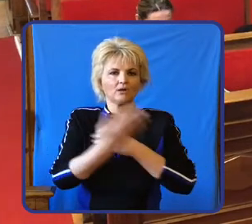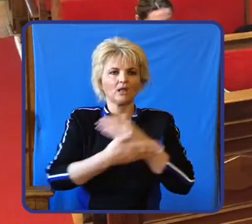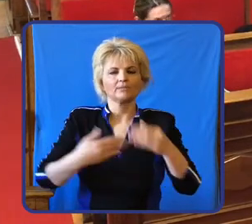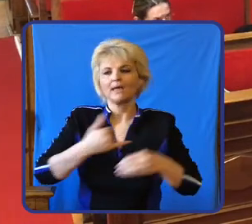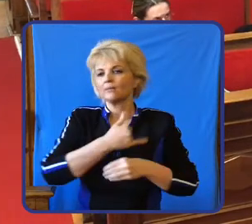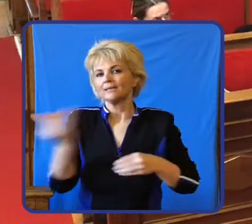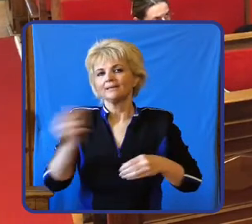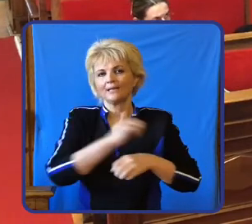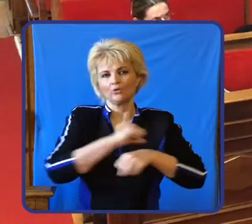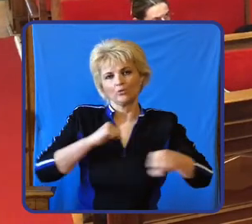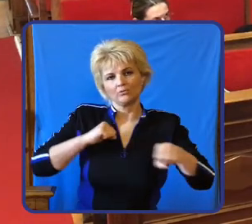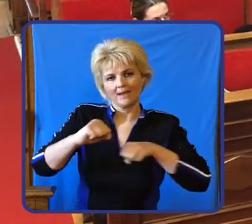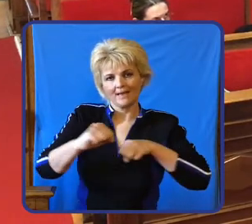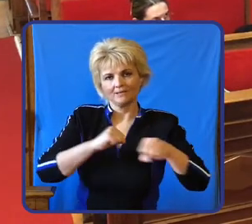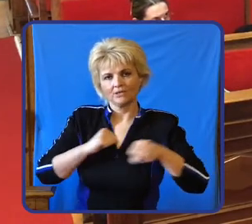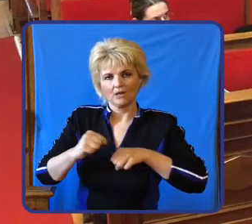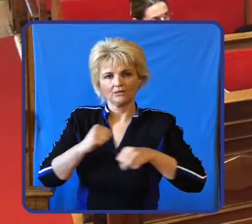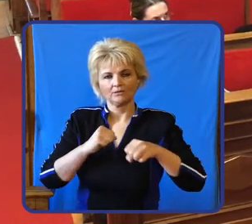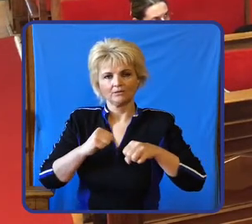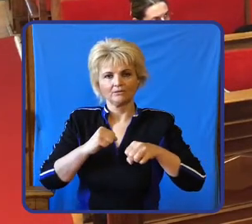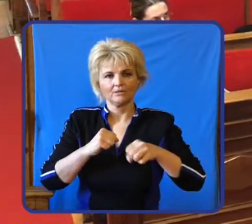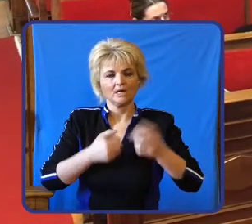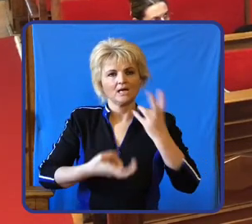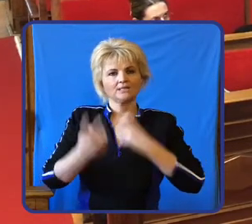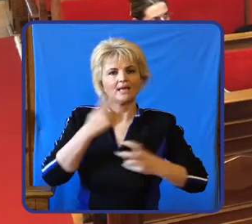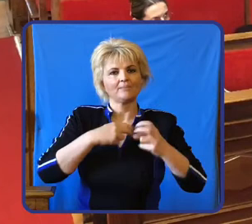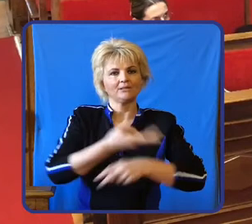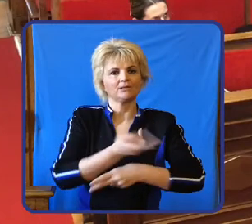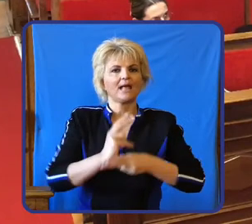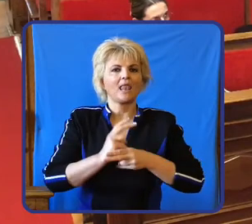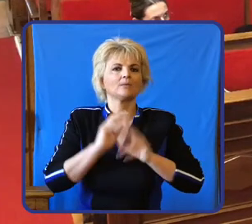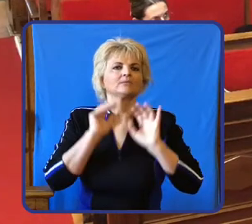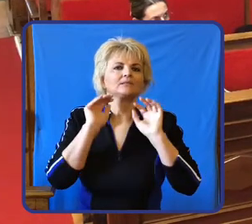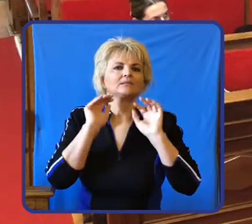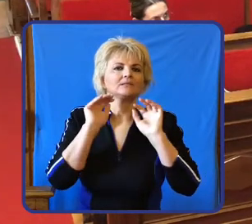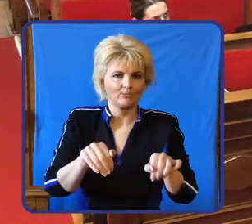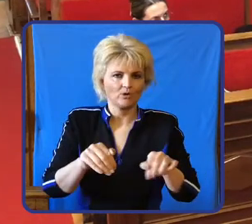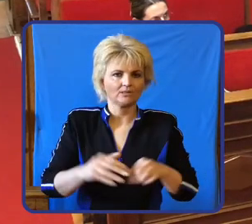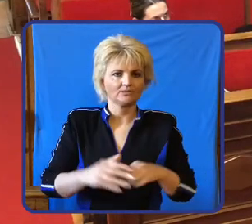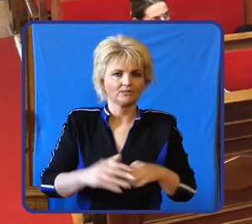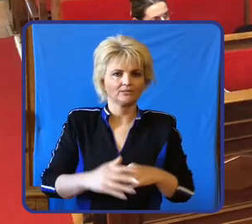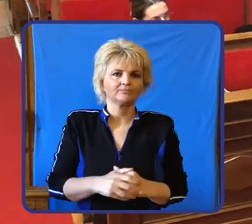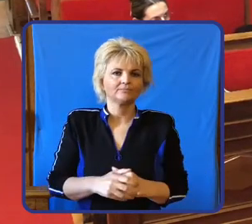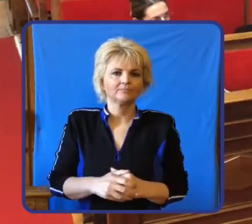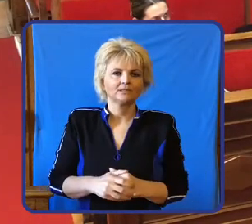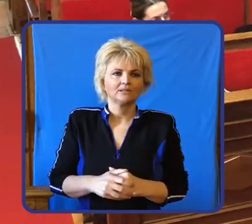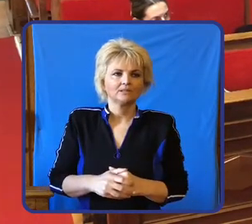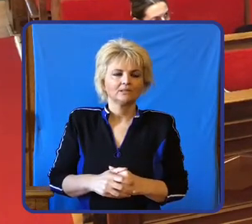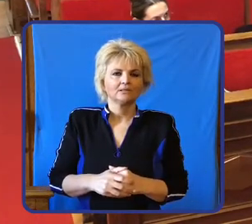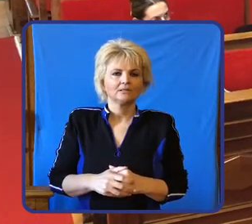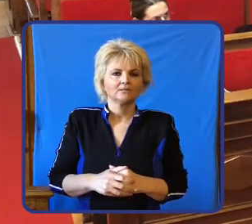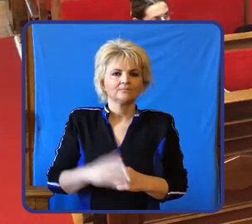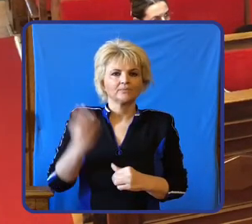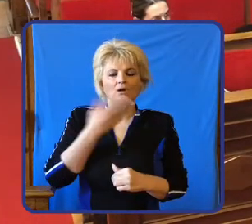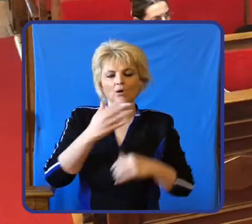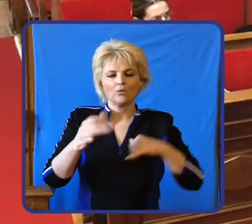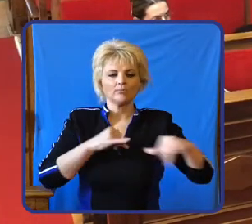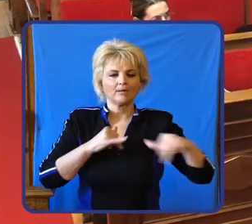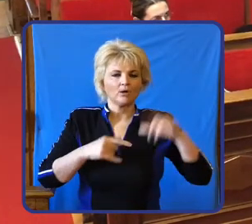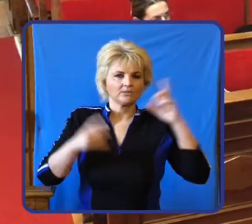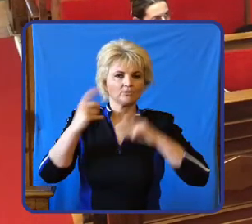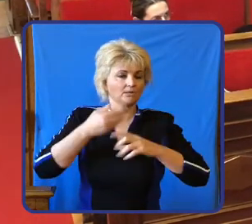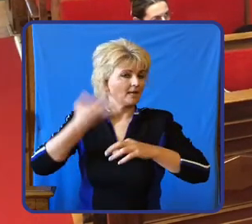minden önkormányzat számít az állam támogatására. Tehát ha itt Hódmezővásárhely azt gondolja, hogy az